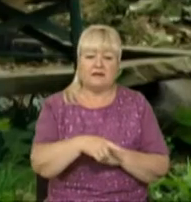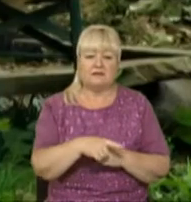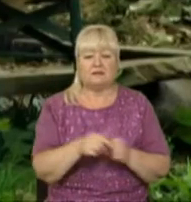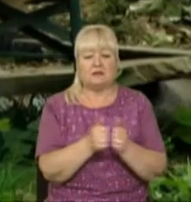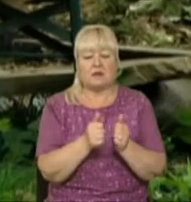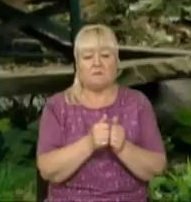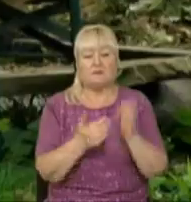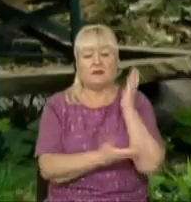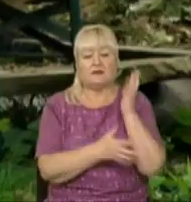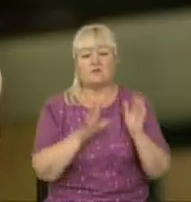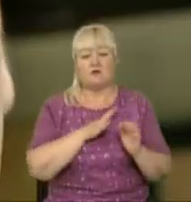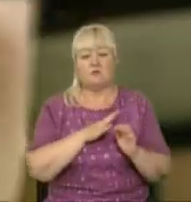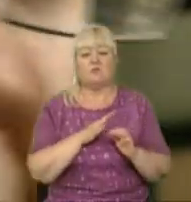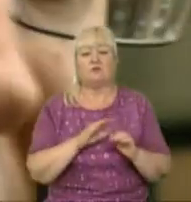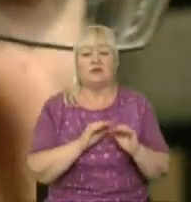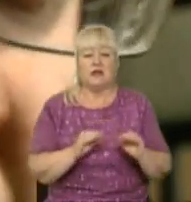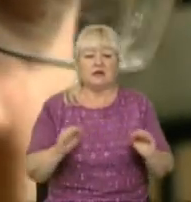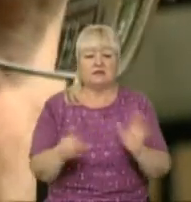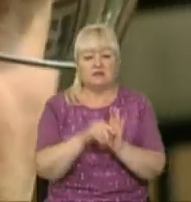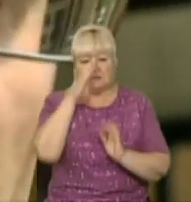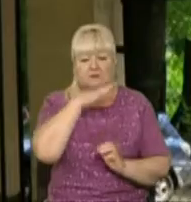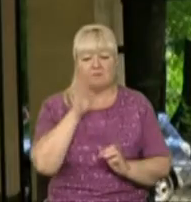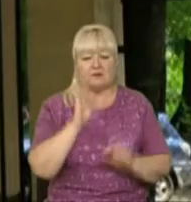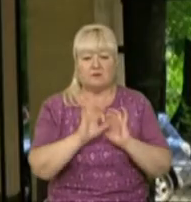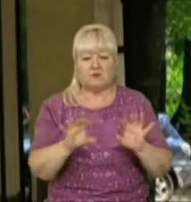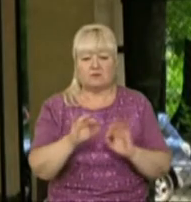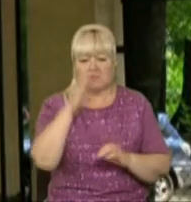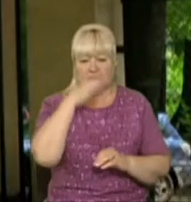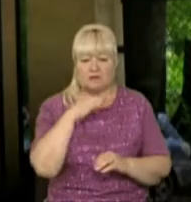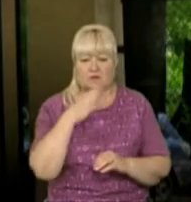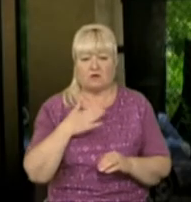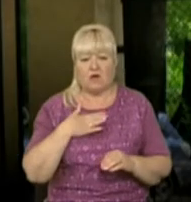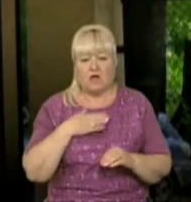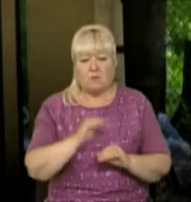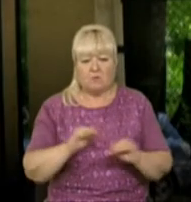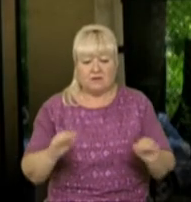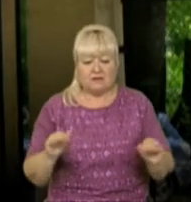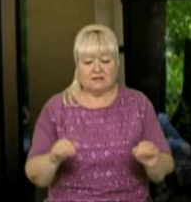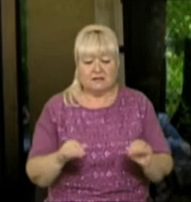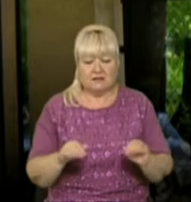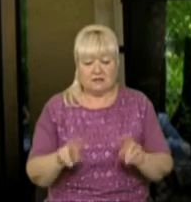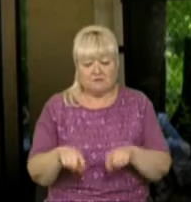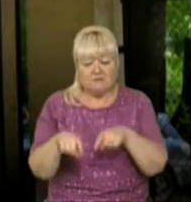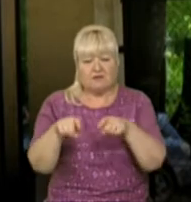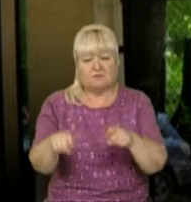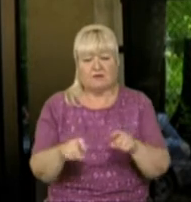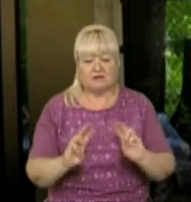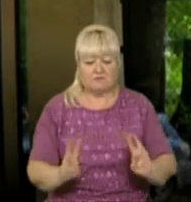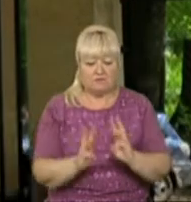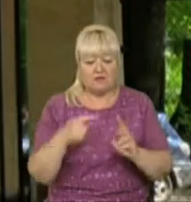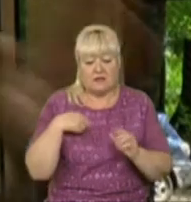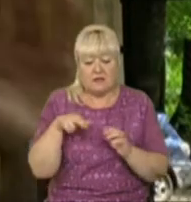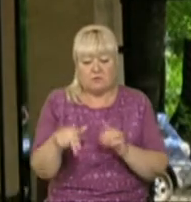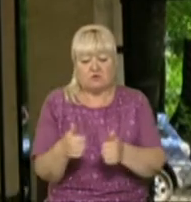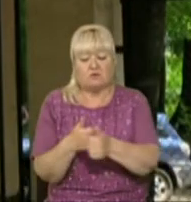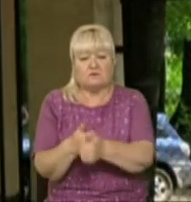батьками, розповідає Микола, батько одного із відпочивальників. Якраз мої діти відбігли від вогня, я відійшов до них, і